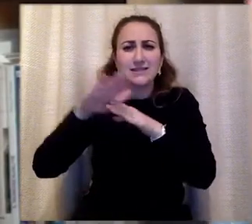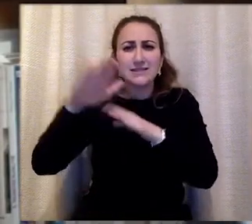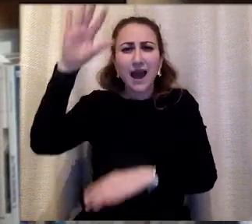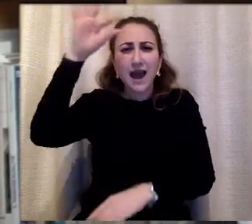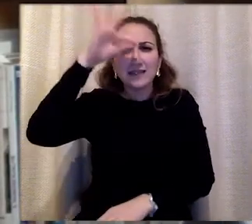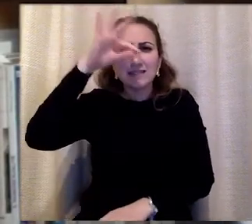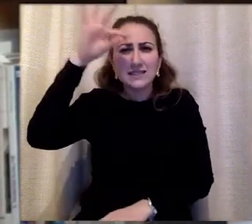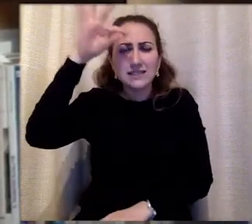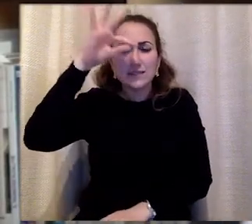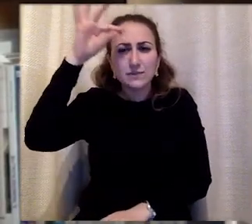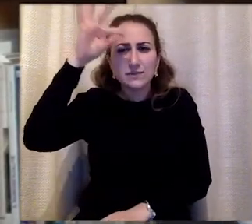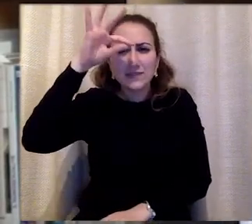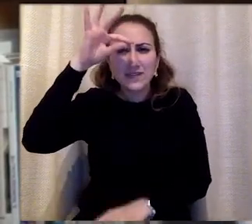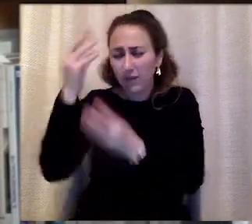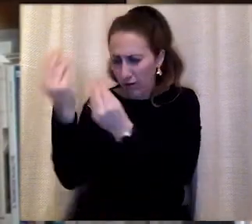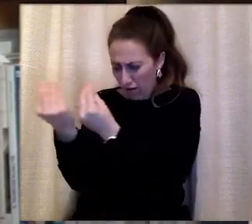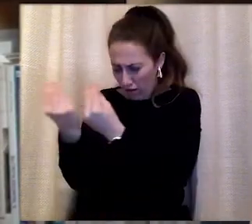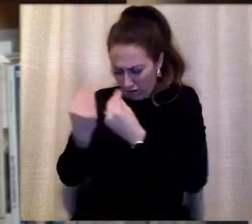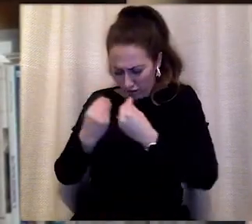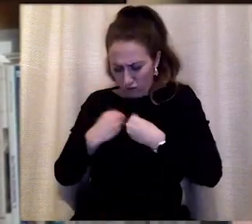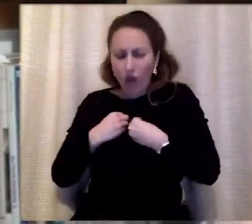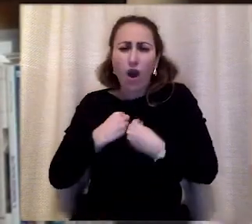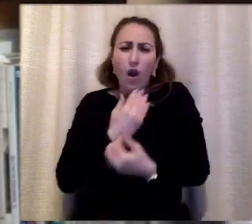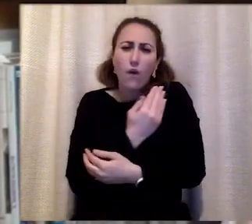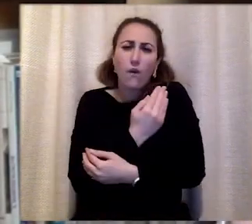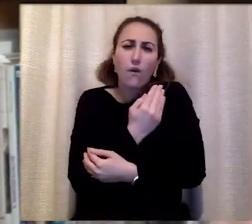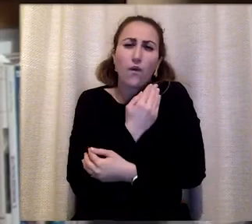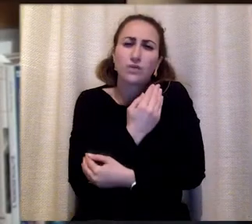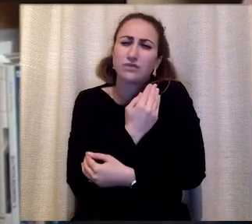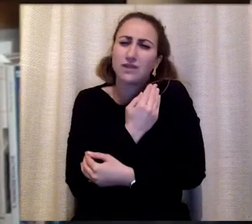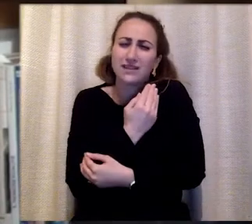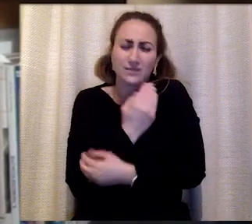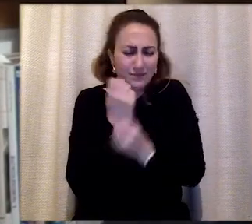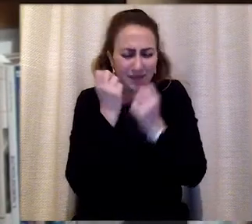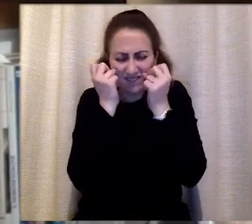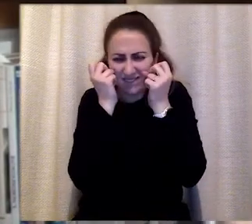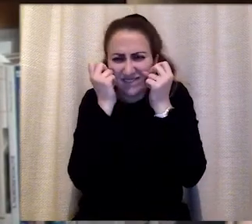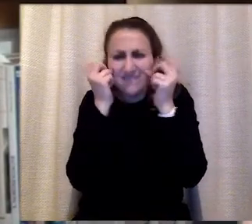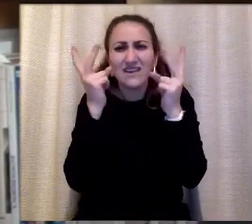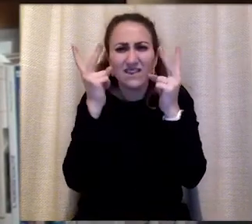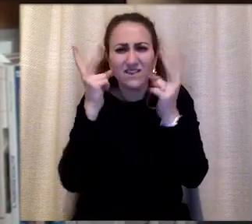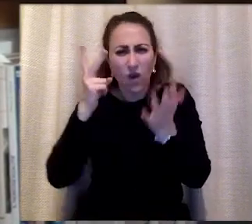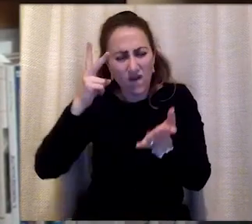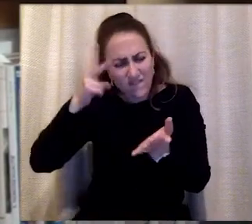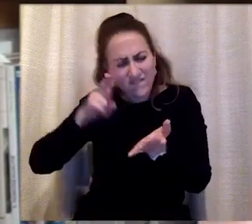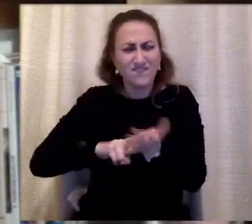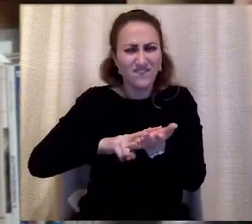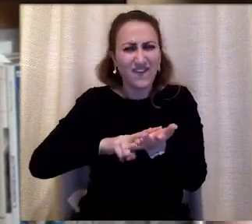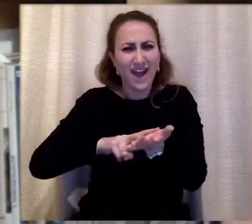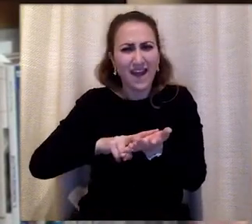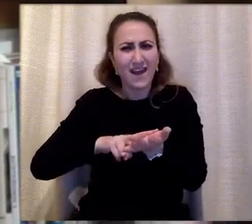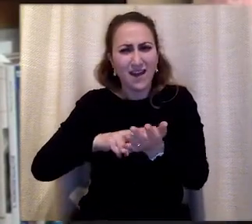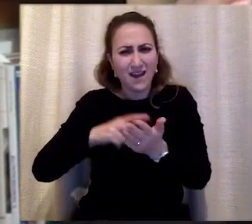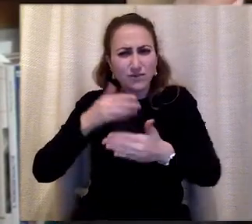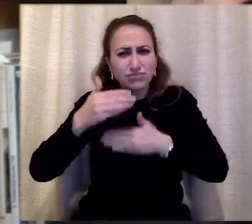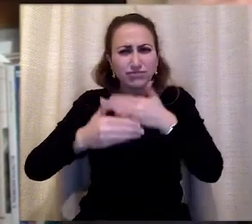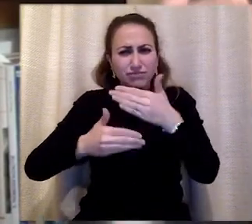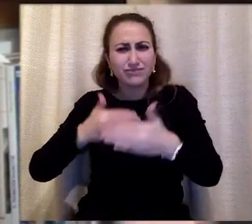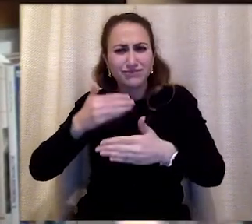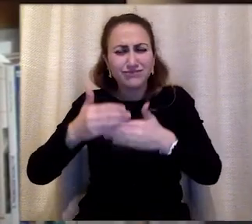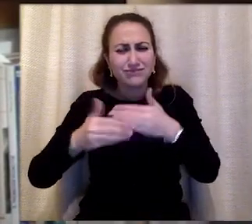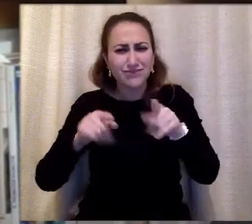pour nous cette consolation vivante, rend pour nous cette consolation efficace. Et il vient comme